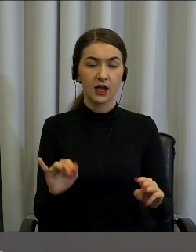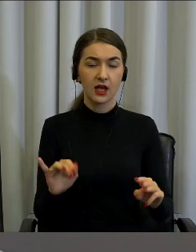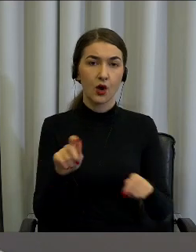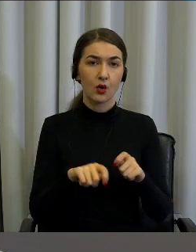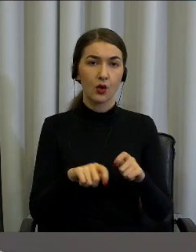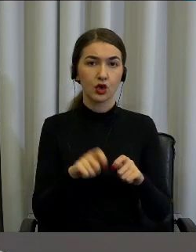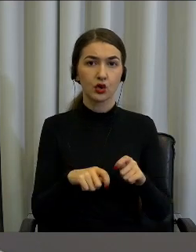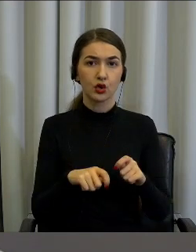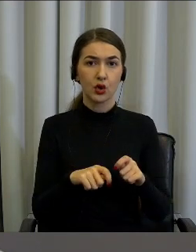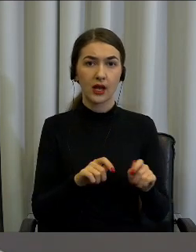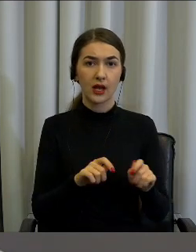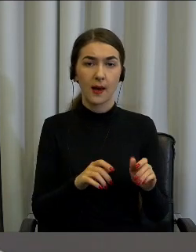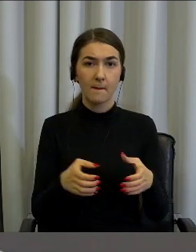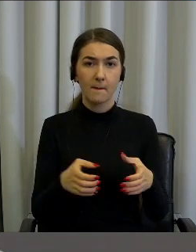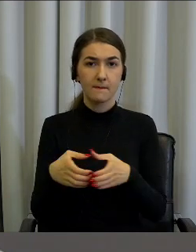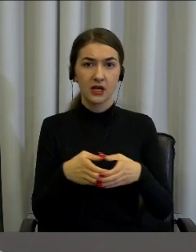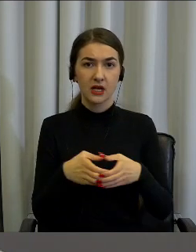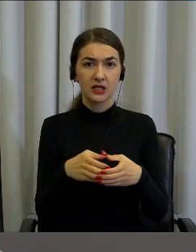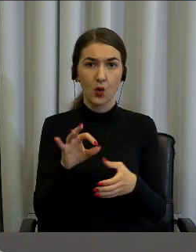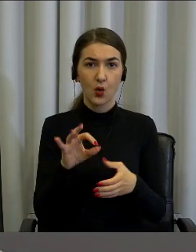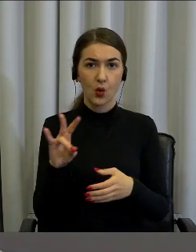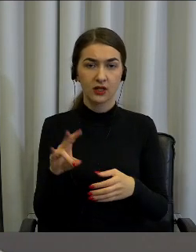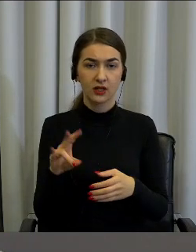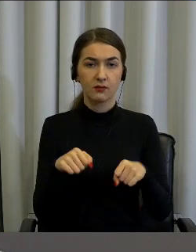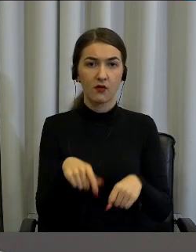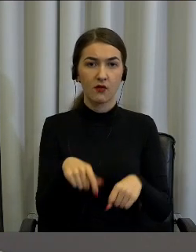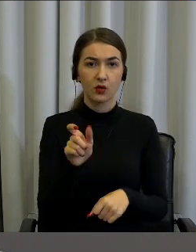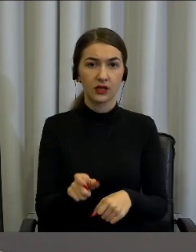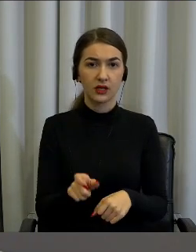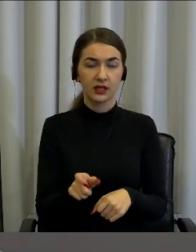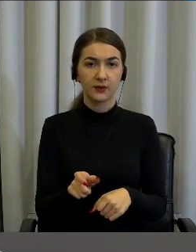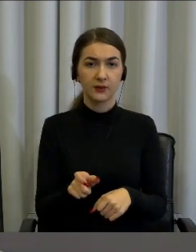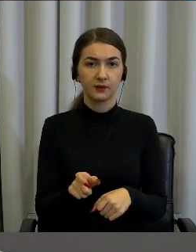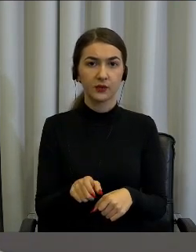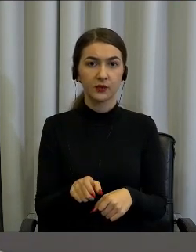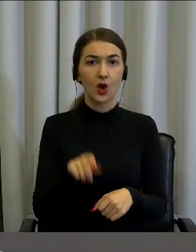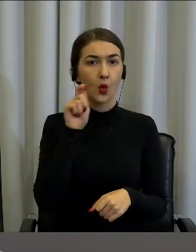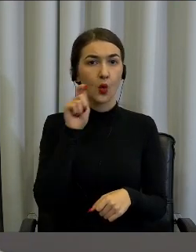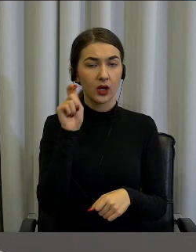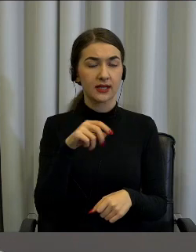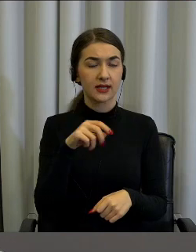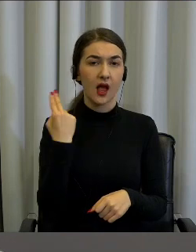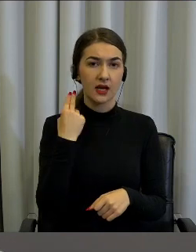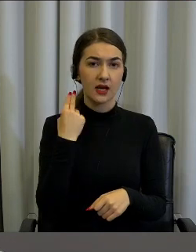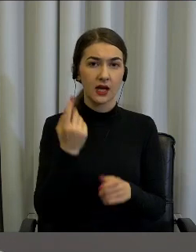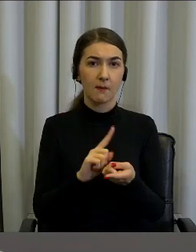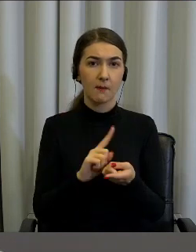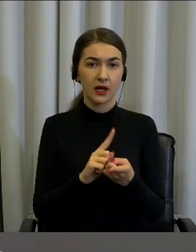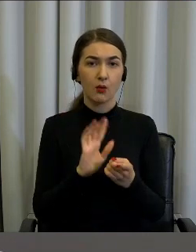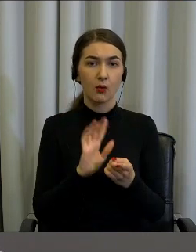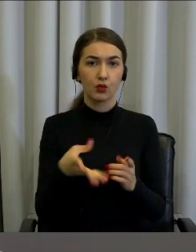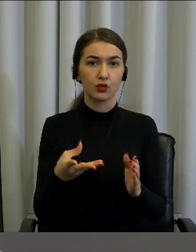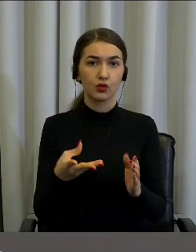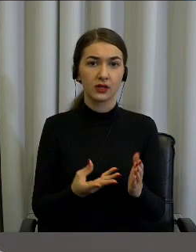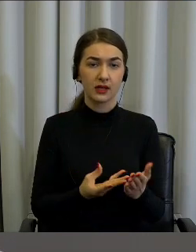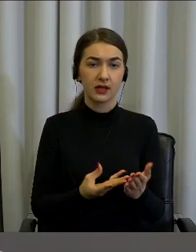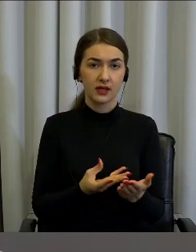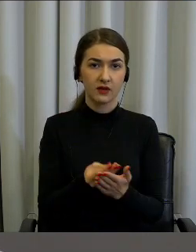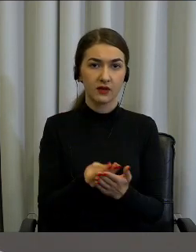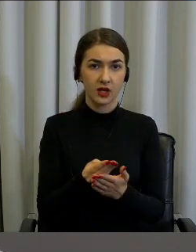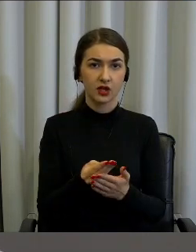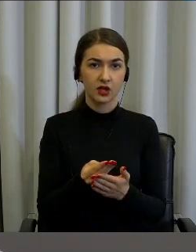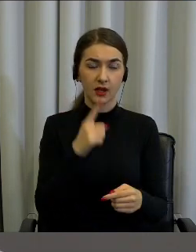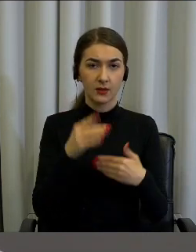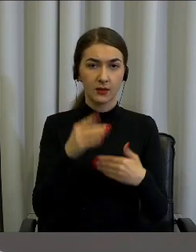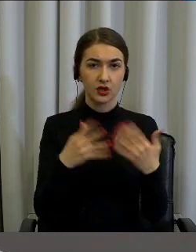місії з прав людини в Україні українські та російські переклади доповіді будуть завантажені найближч днями